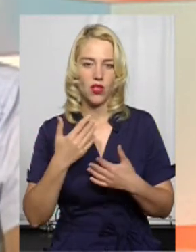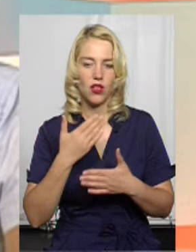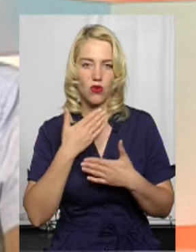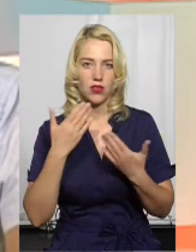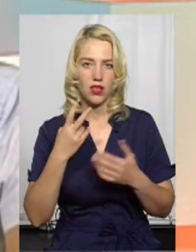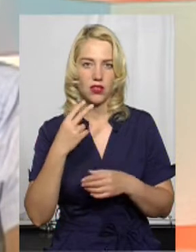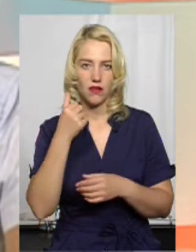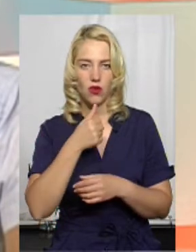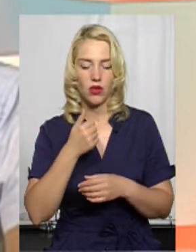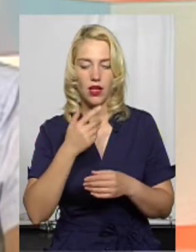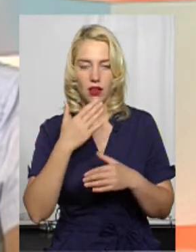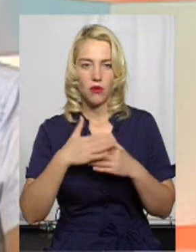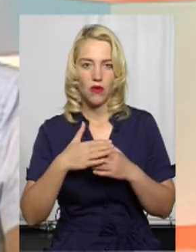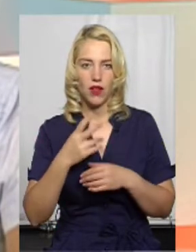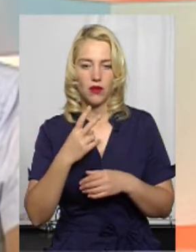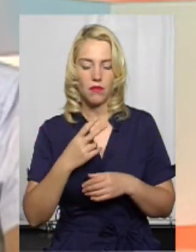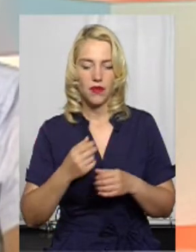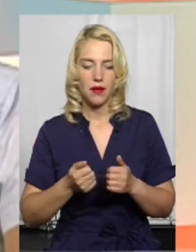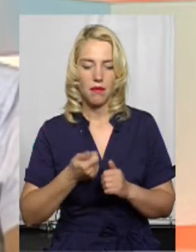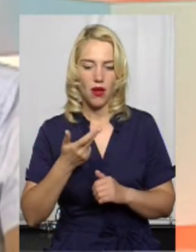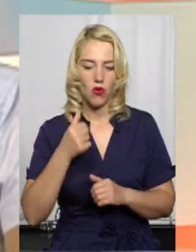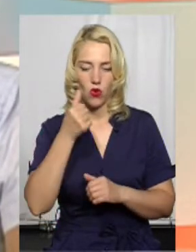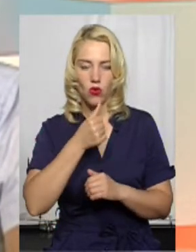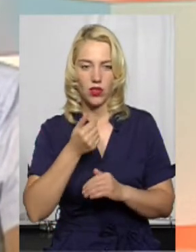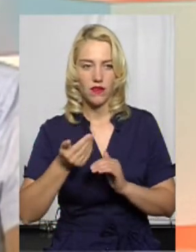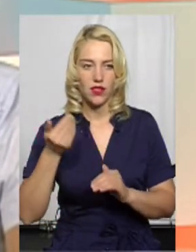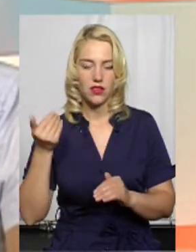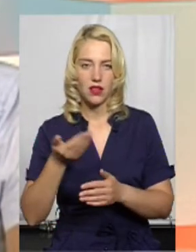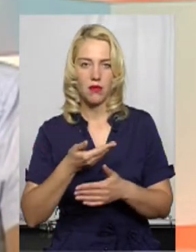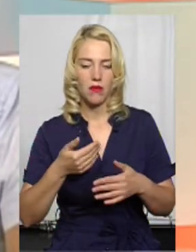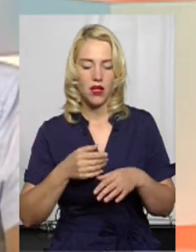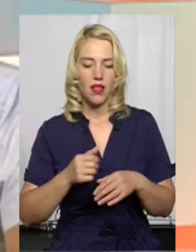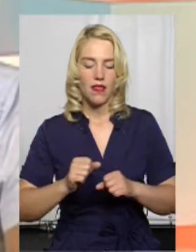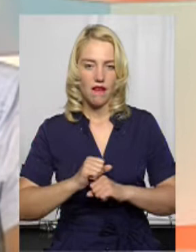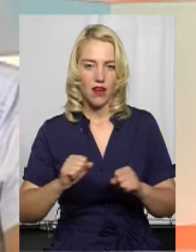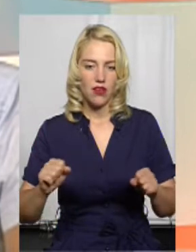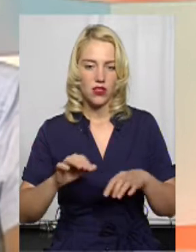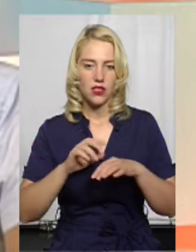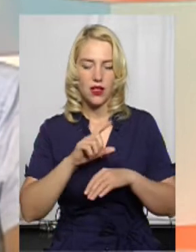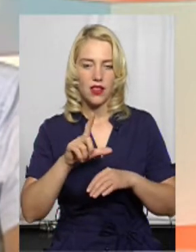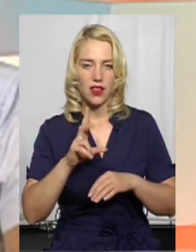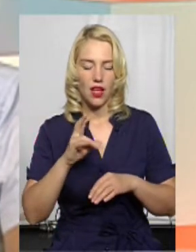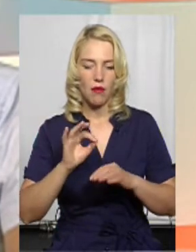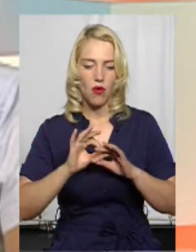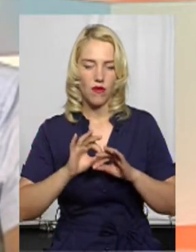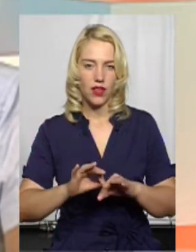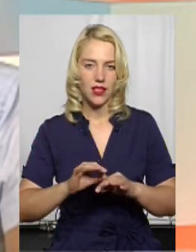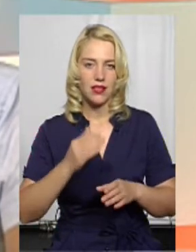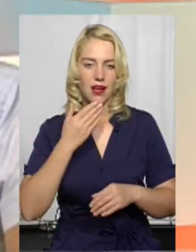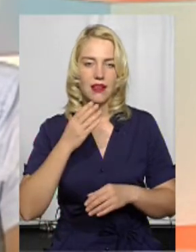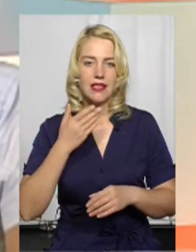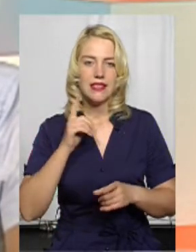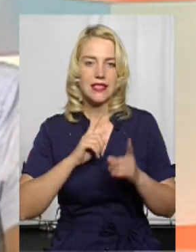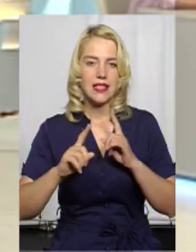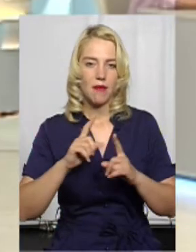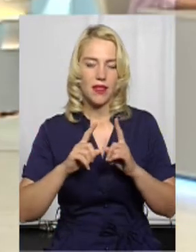ось буквально пару днів назад ми наважилися на проведення такого семінару, за що щиро вдячні і пану Ігорю,